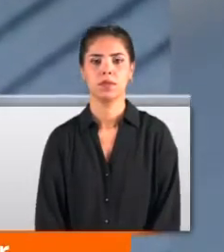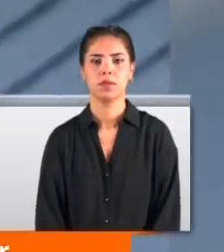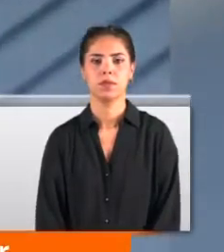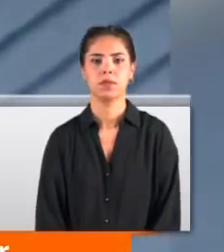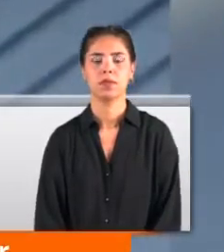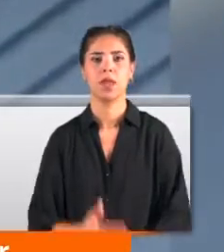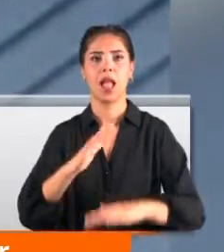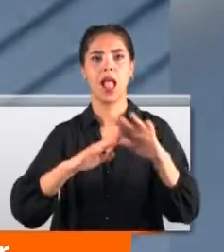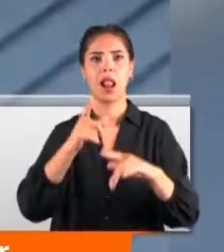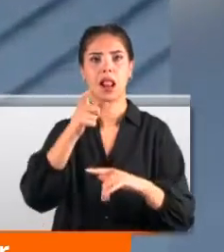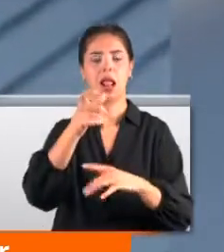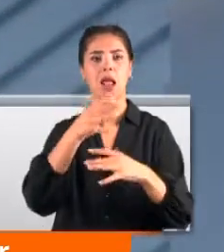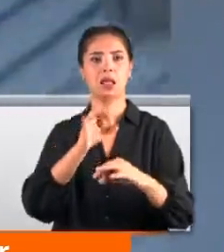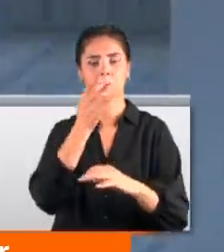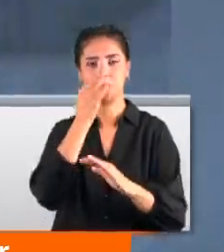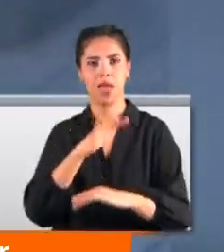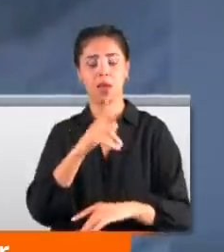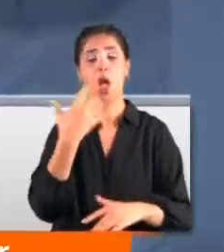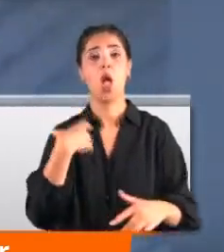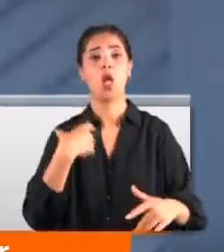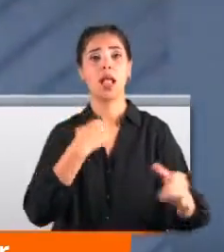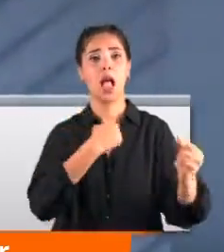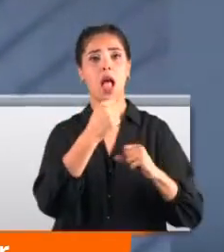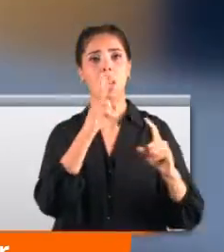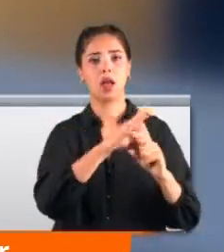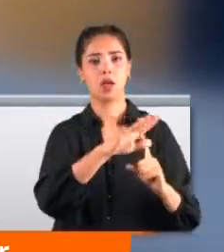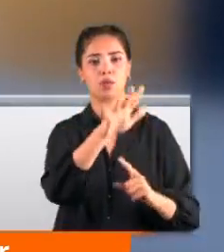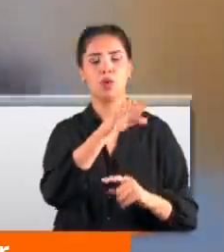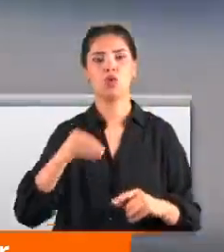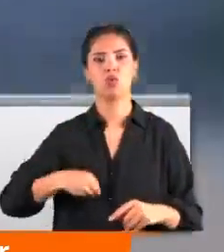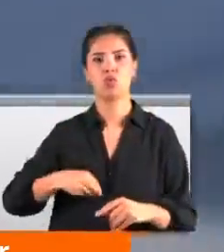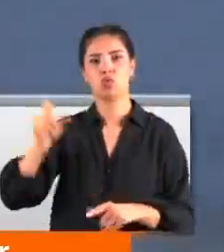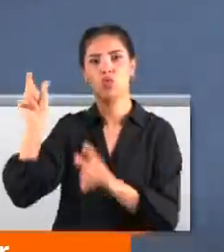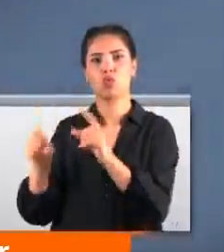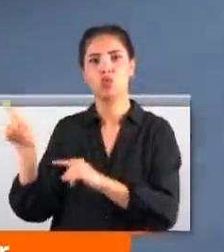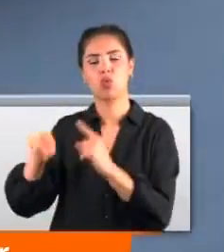Eller tetikte, mermi namluda. Özel harekat polisi çatıda suçlu peşinde.